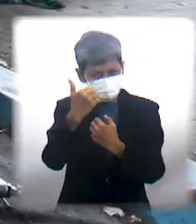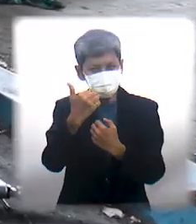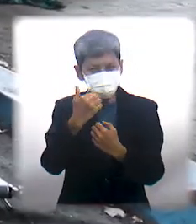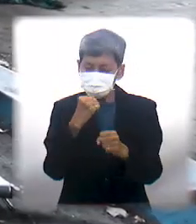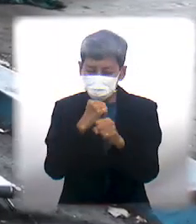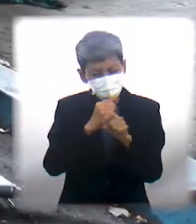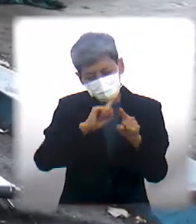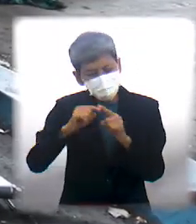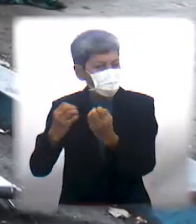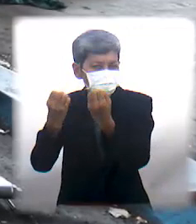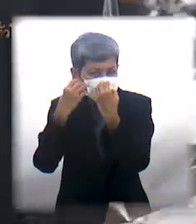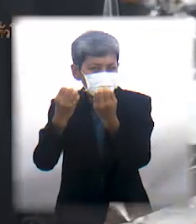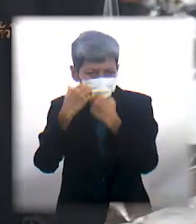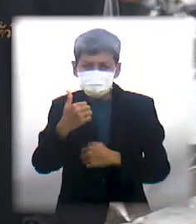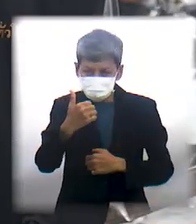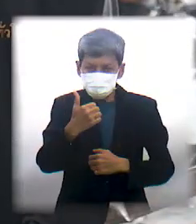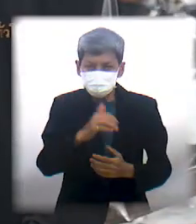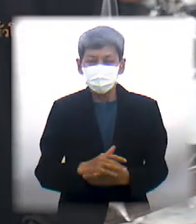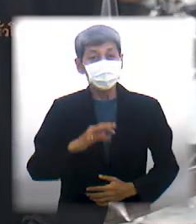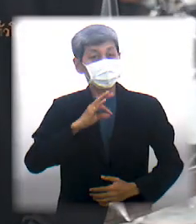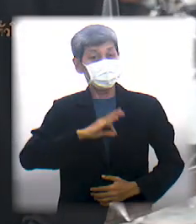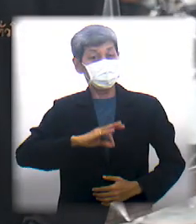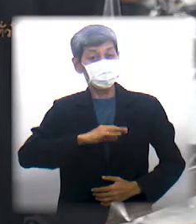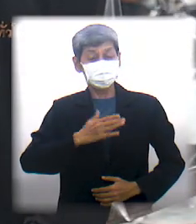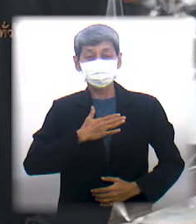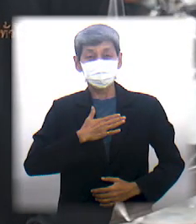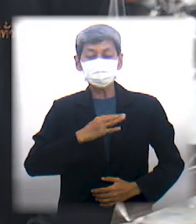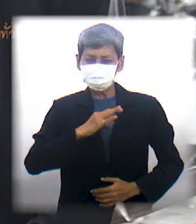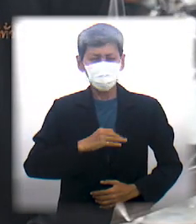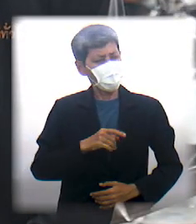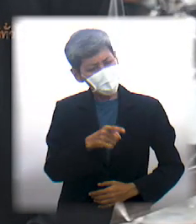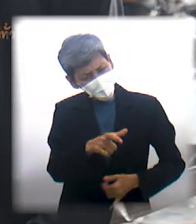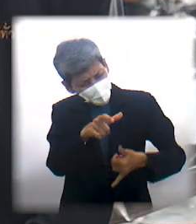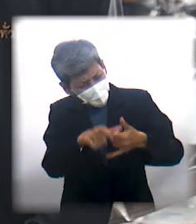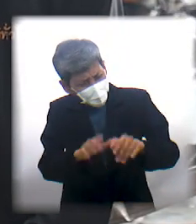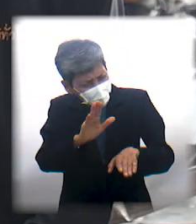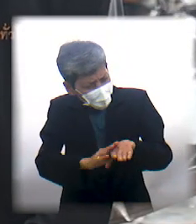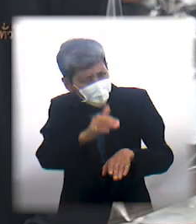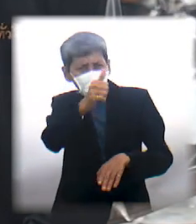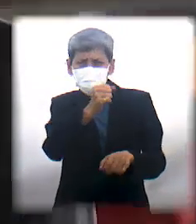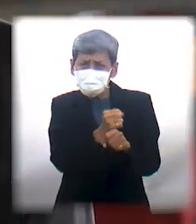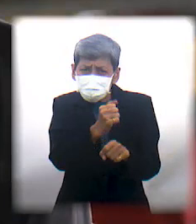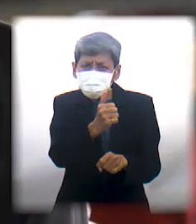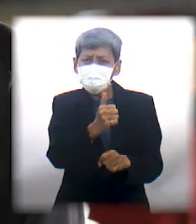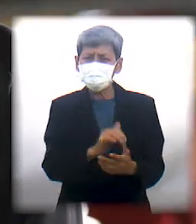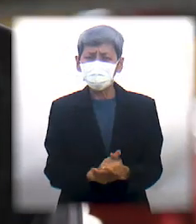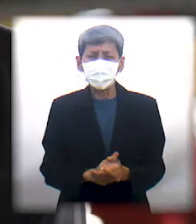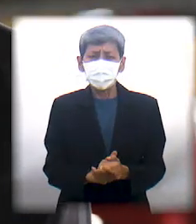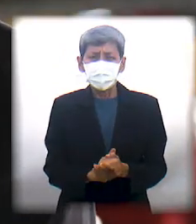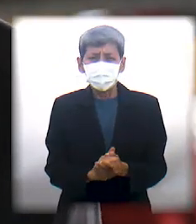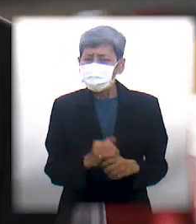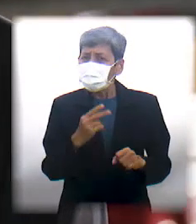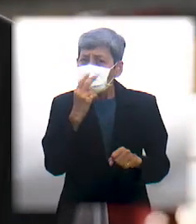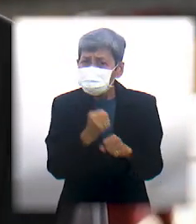สอนทำทุกอย่างเลยรู้สึกผมว่าเขาเก่งนะครับเขาทำอย่างนี้ได้ประกอบพวก